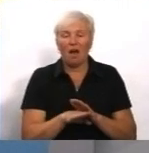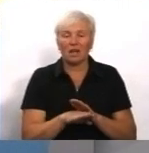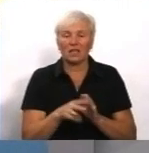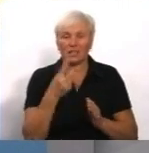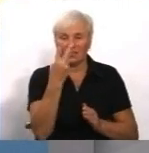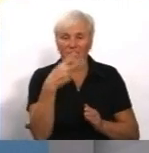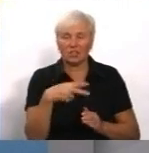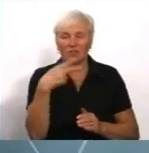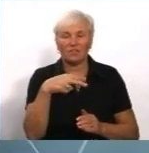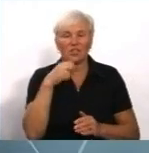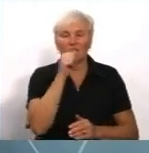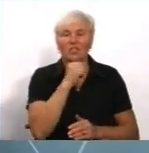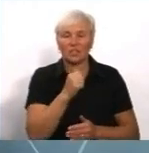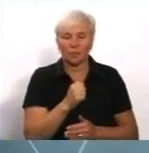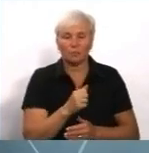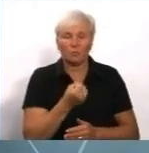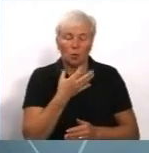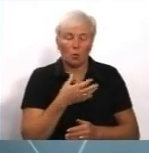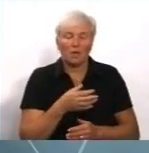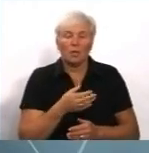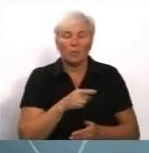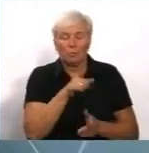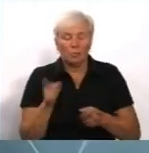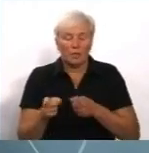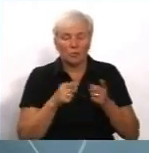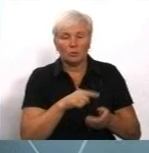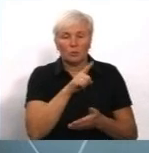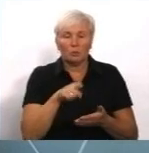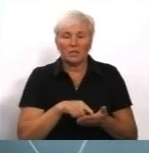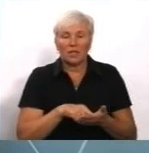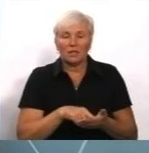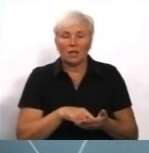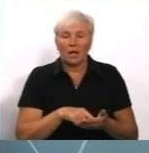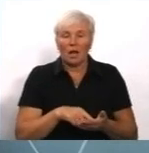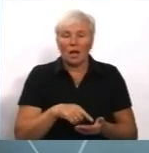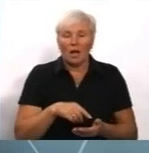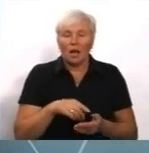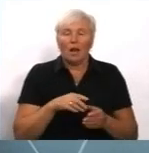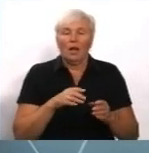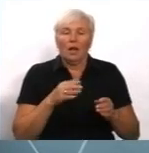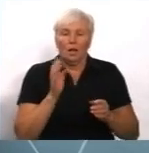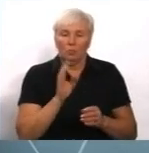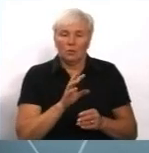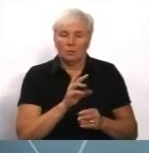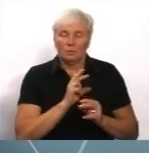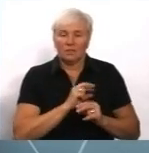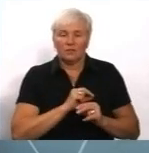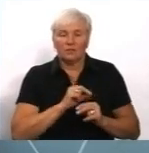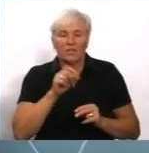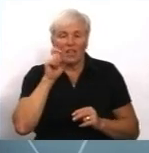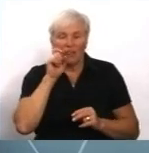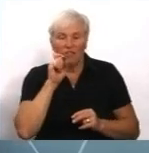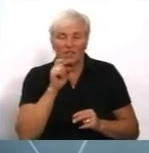2020 рік. Ми мусимо завершувати, переходити до запитань. Перше моє стосуватиметься літньої оздоровчої кампанії. Вона на Вінниччині в